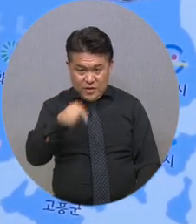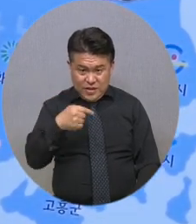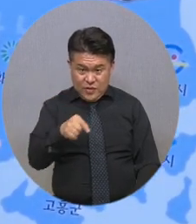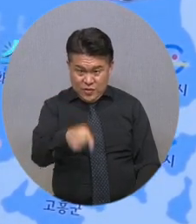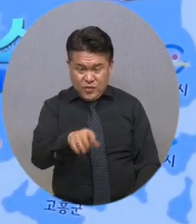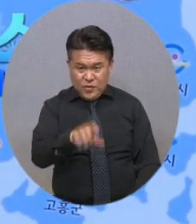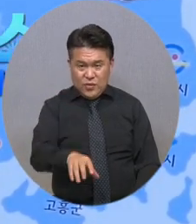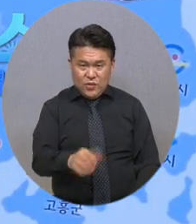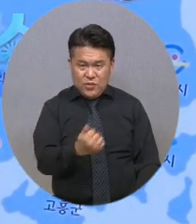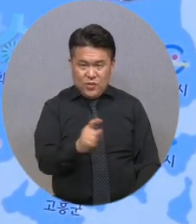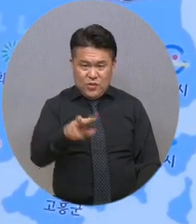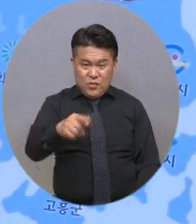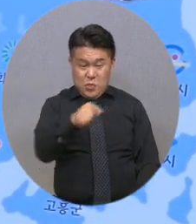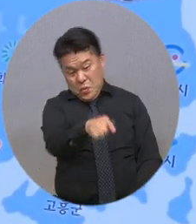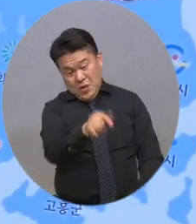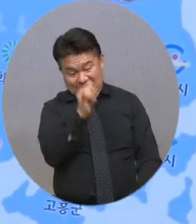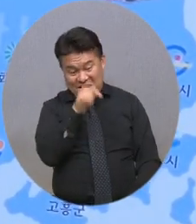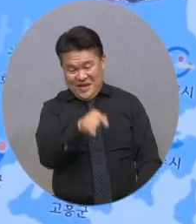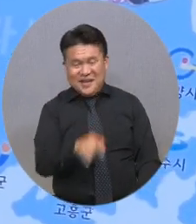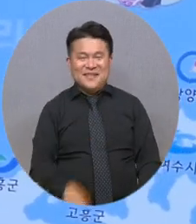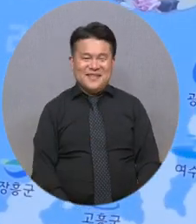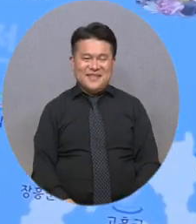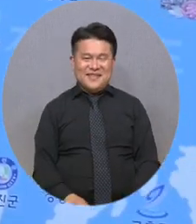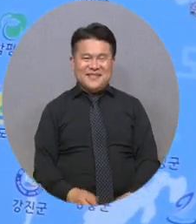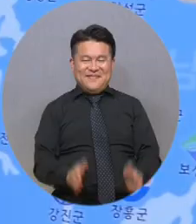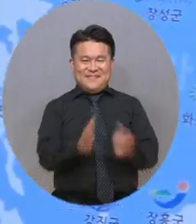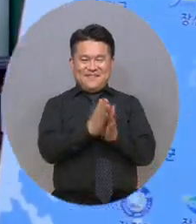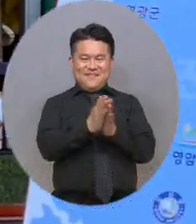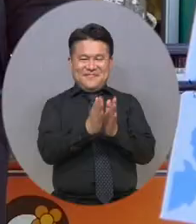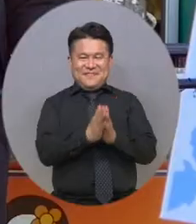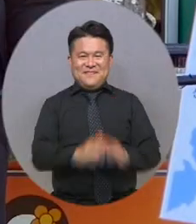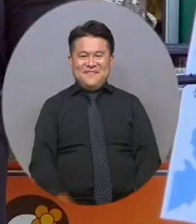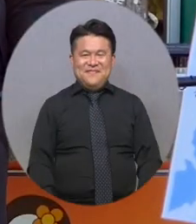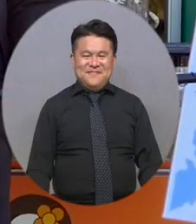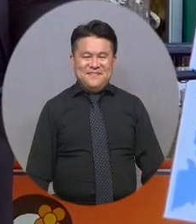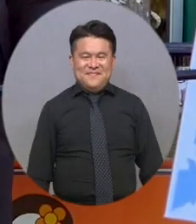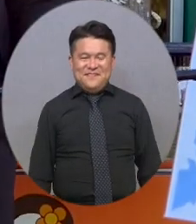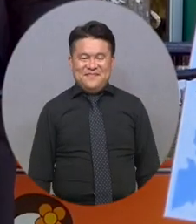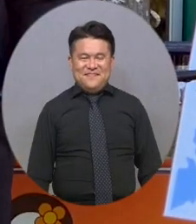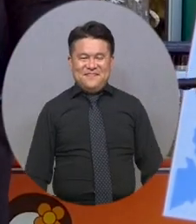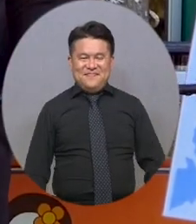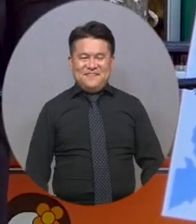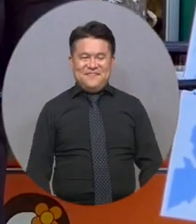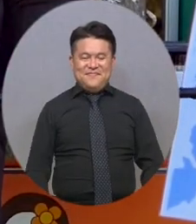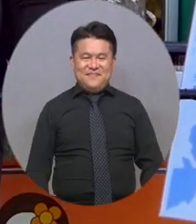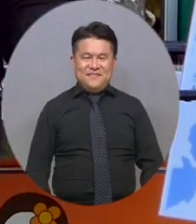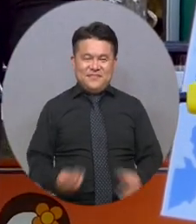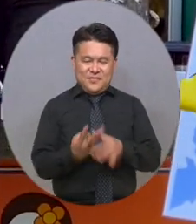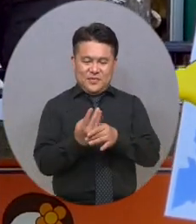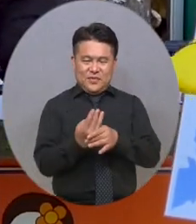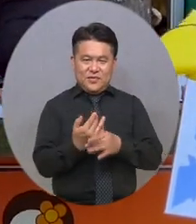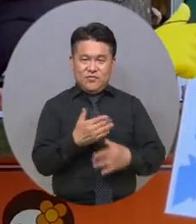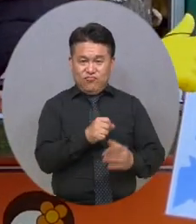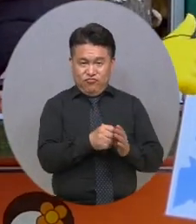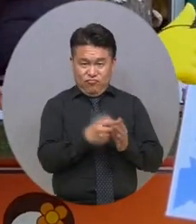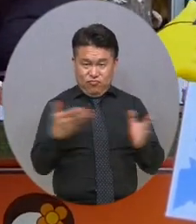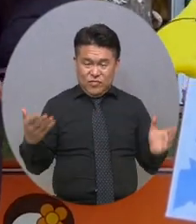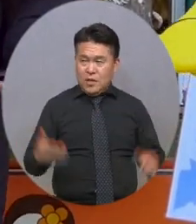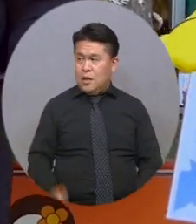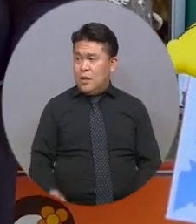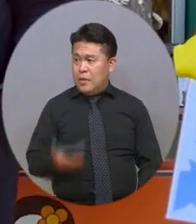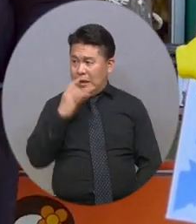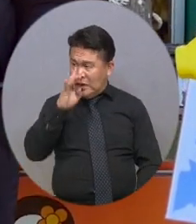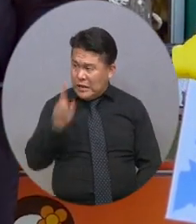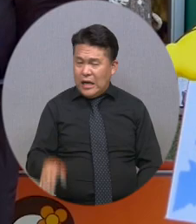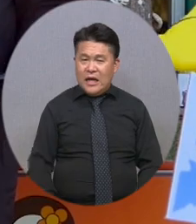바로 하순 여기. 아, 하순입니다. 하순. 온천이 유명하죠. 온천은 먹을 수가